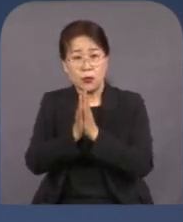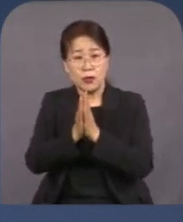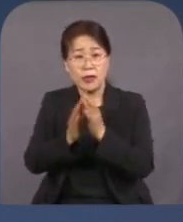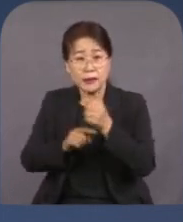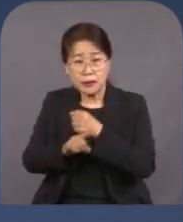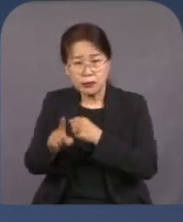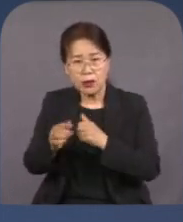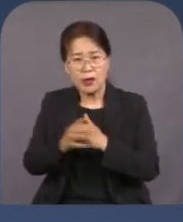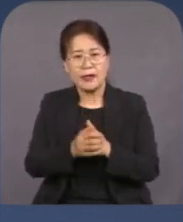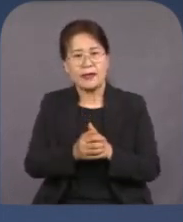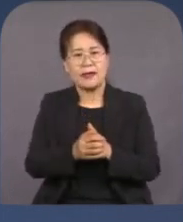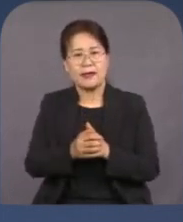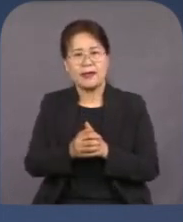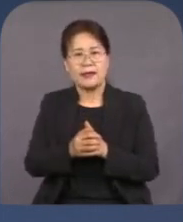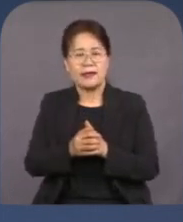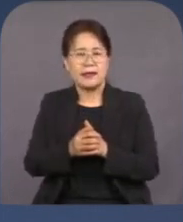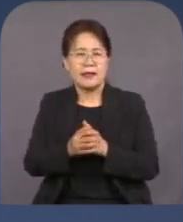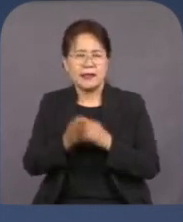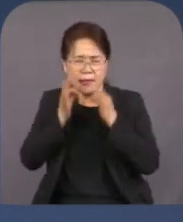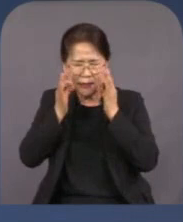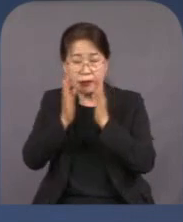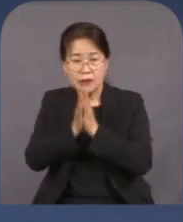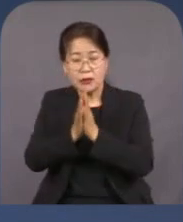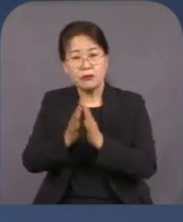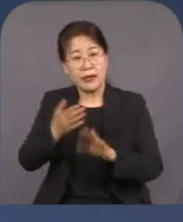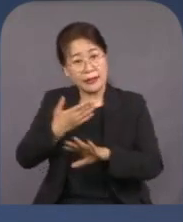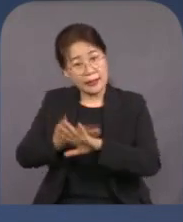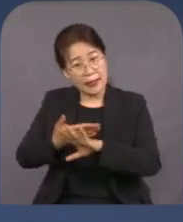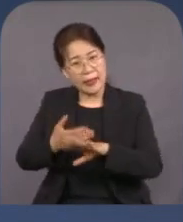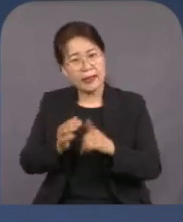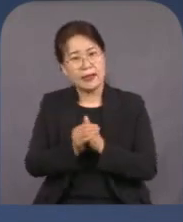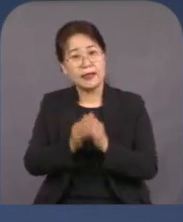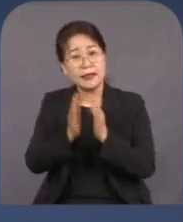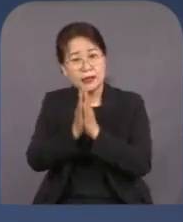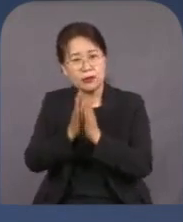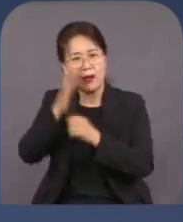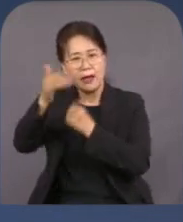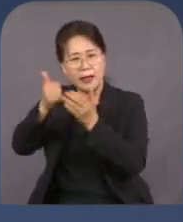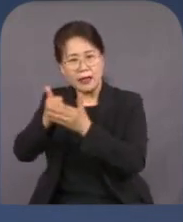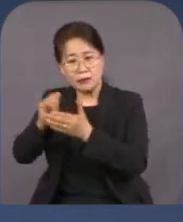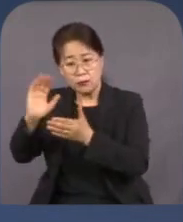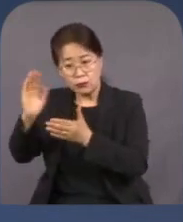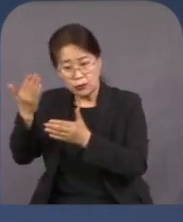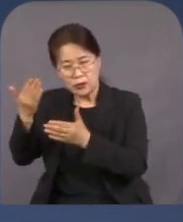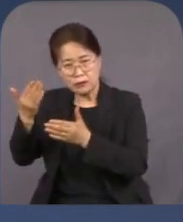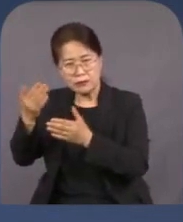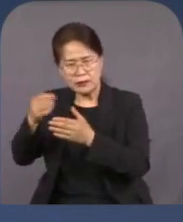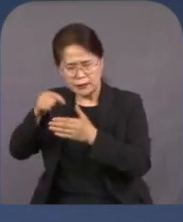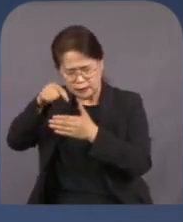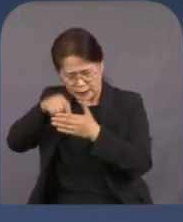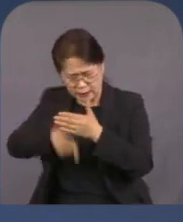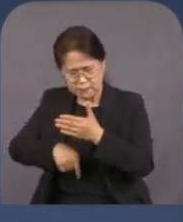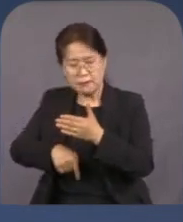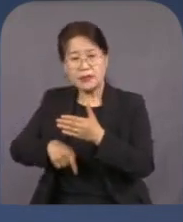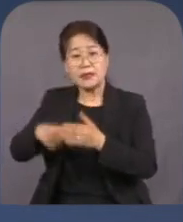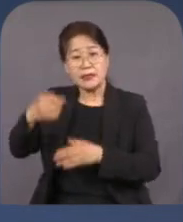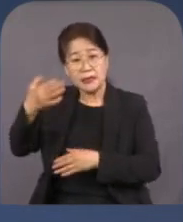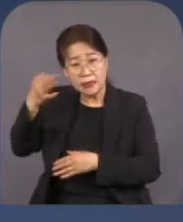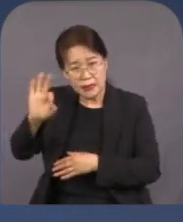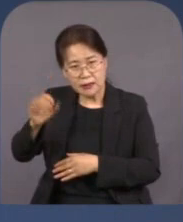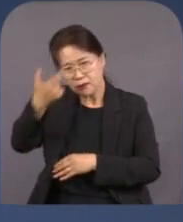언어의 뜻을 보게 되면 간구와 조금 달라요 기도는 뭐냐 하나님이 하나님 되심을 깊이 인정하면서